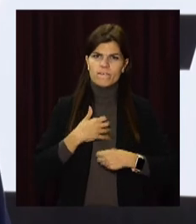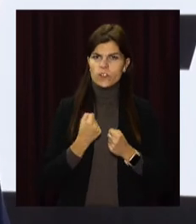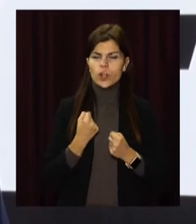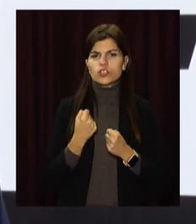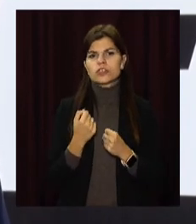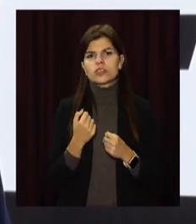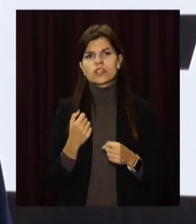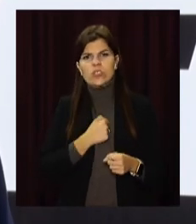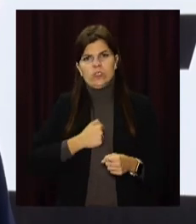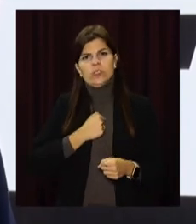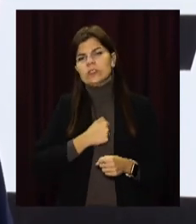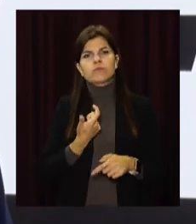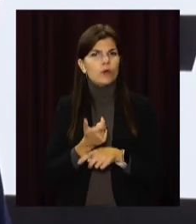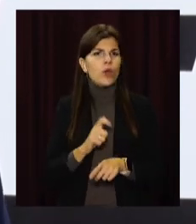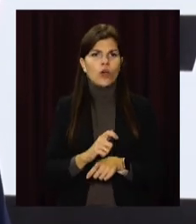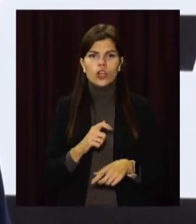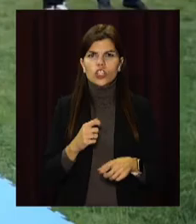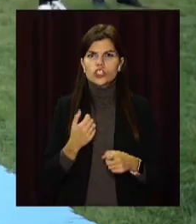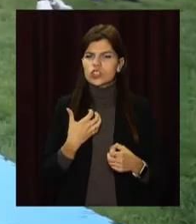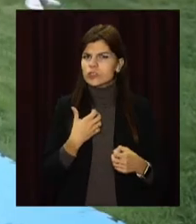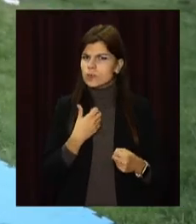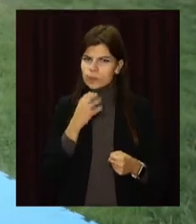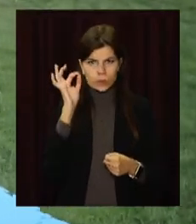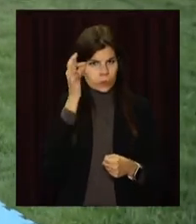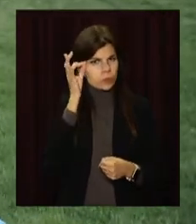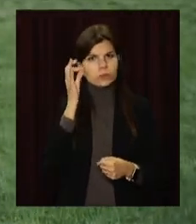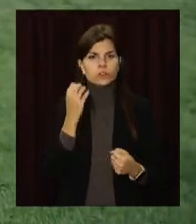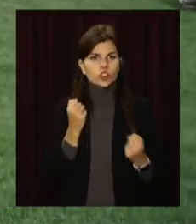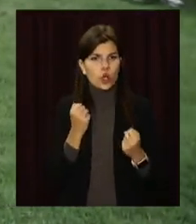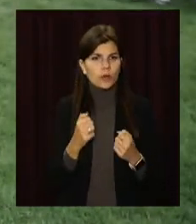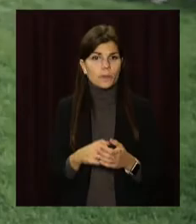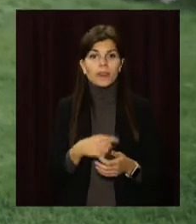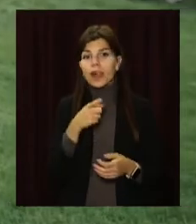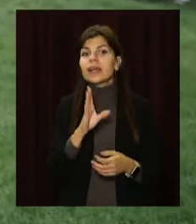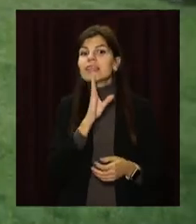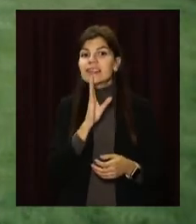более агрессивный, более жесткий. Софія Турбініна – срібна